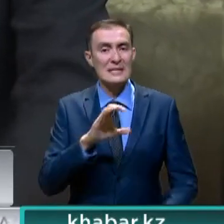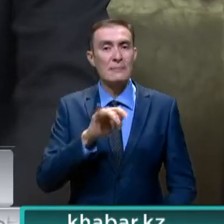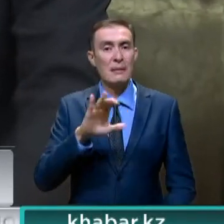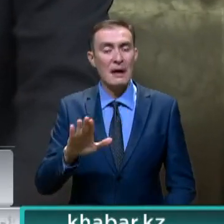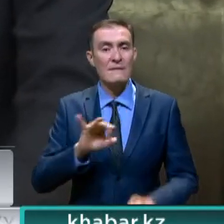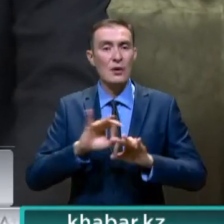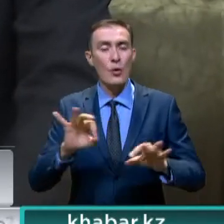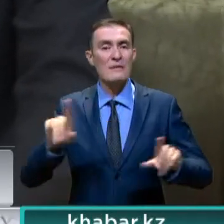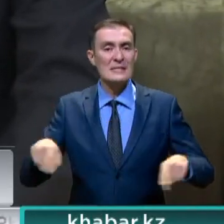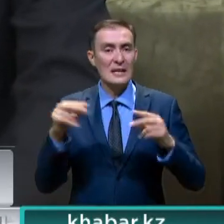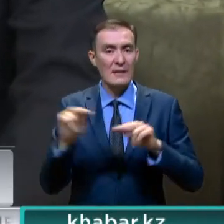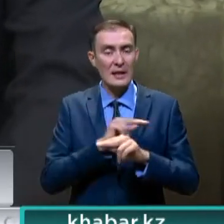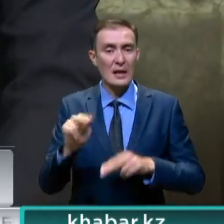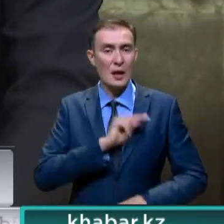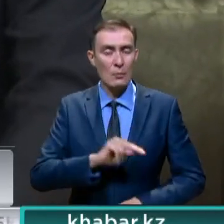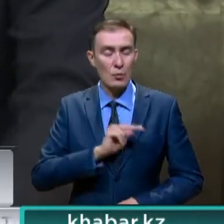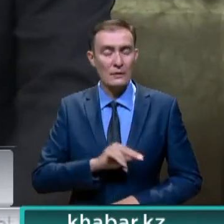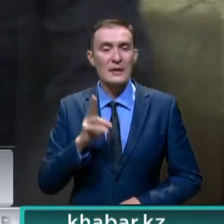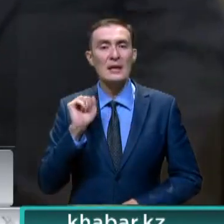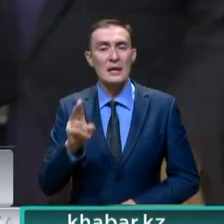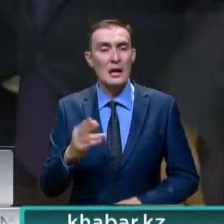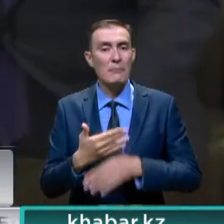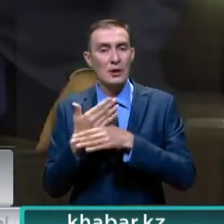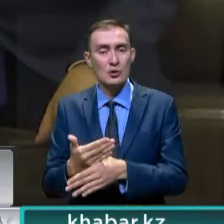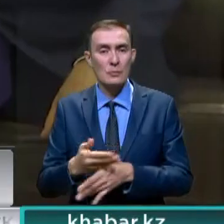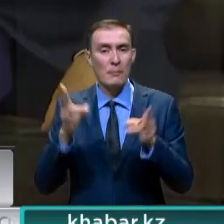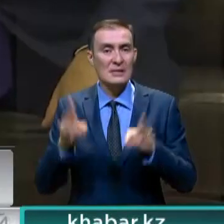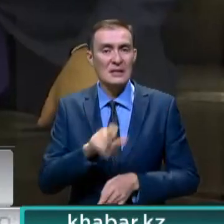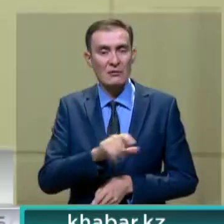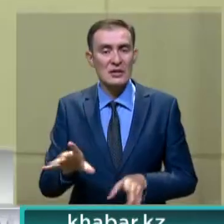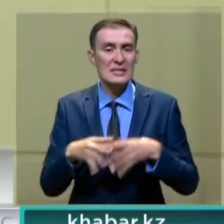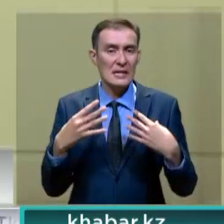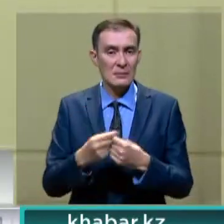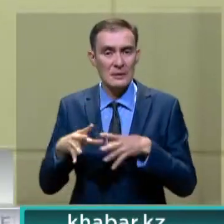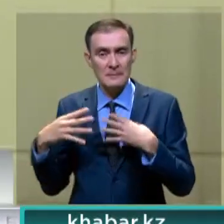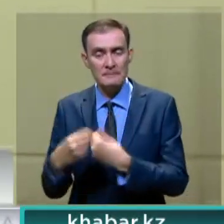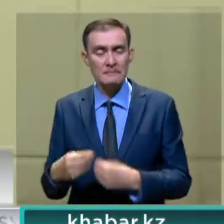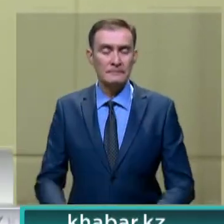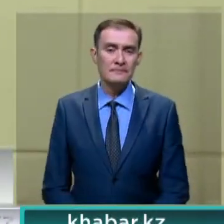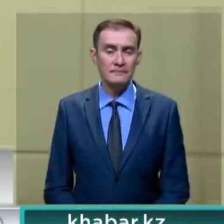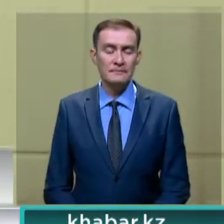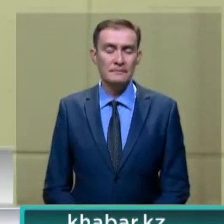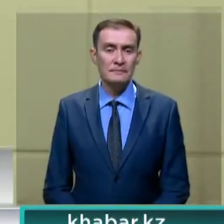Сапарбаев сообщил о восстановительных работах в районе и о том, как поддерживают пострадавшие семьи.